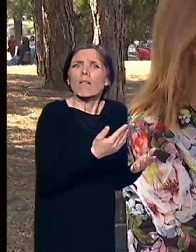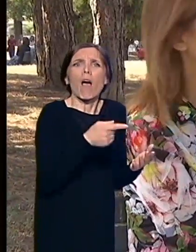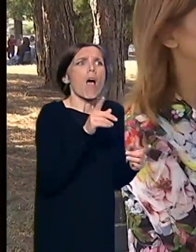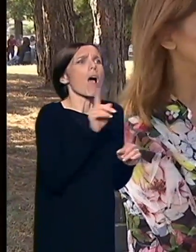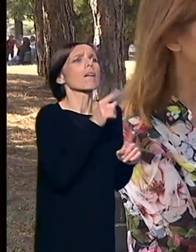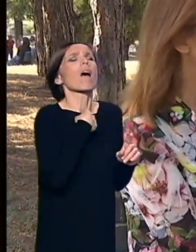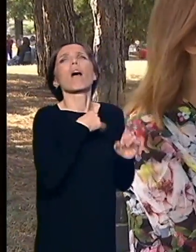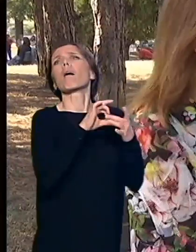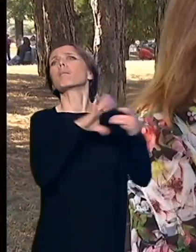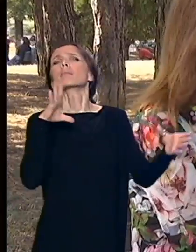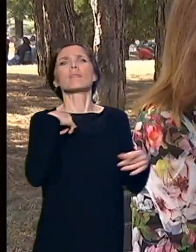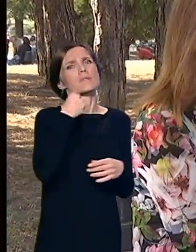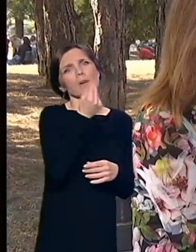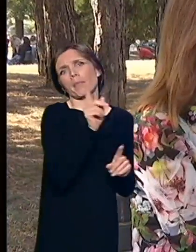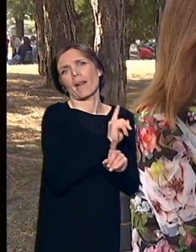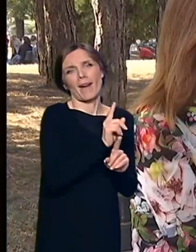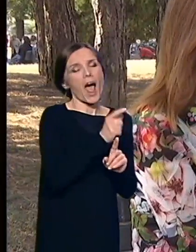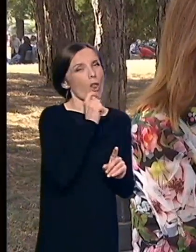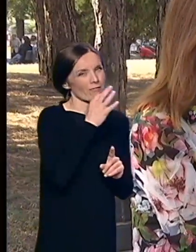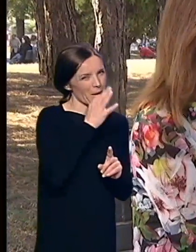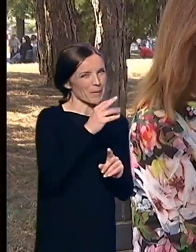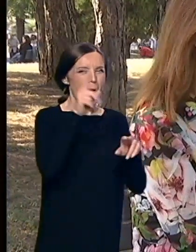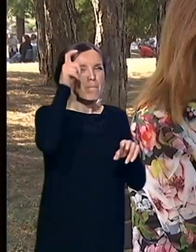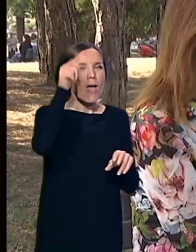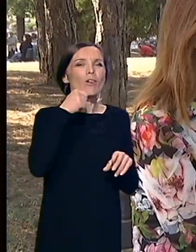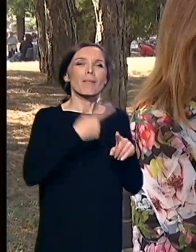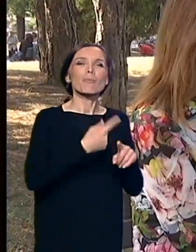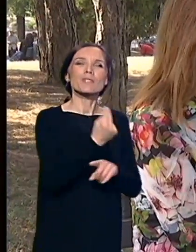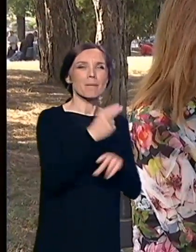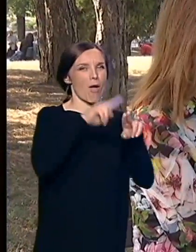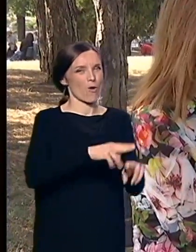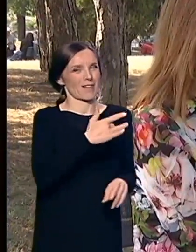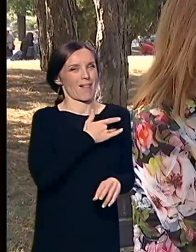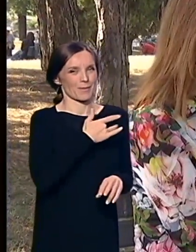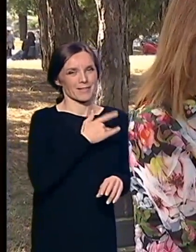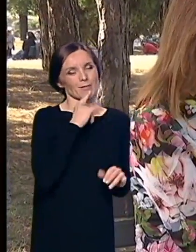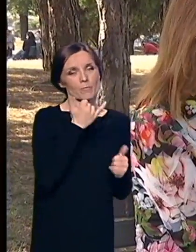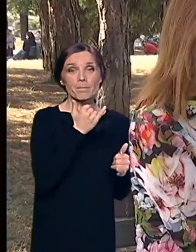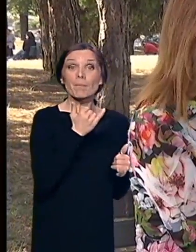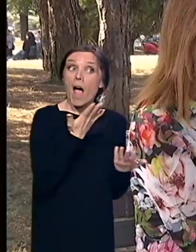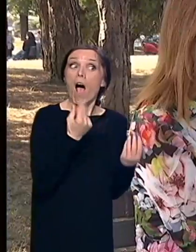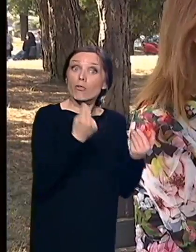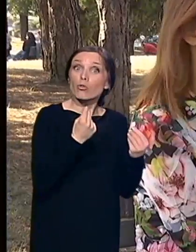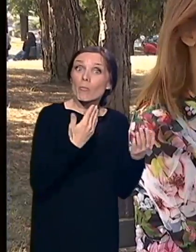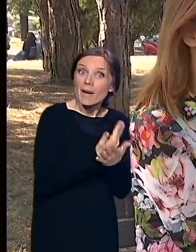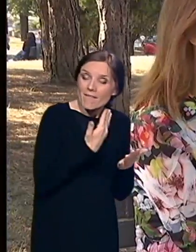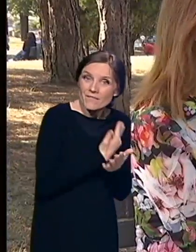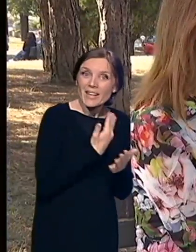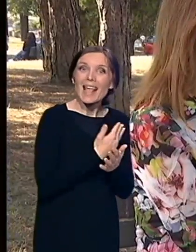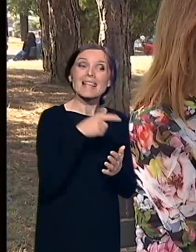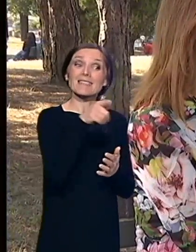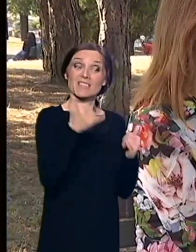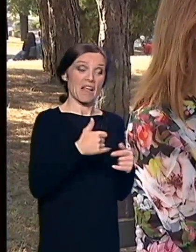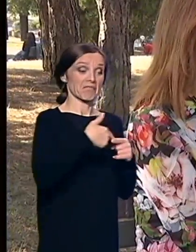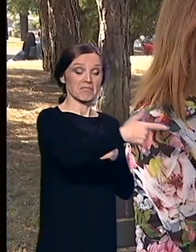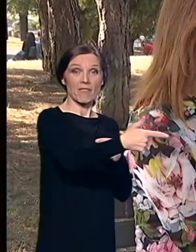tako da... Ipak je Beograd i Srbije u srcu. Pozitivno je na kraju da vi otvarate svoju ordinaciju i sigurno će biti posao